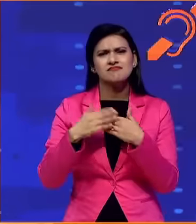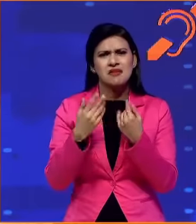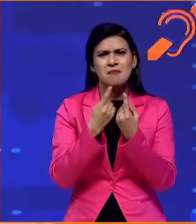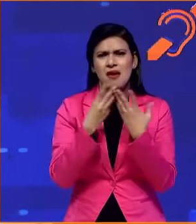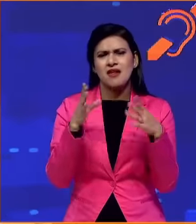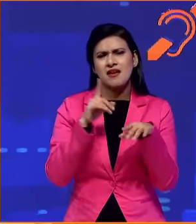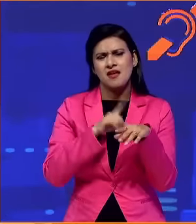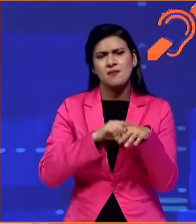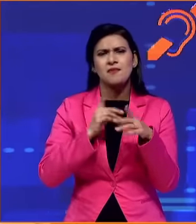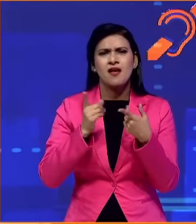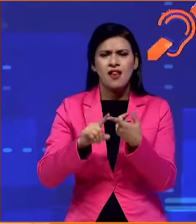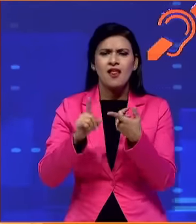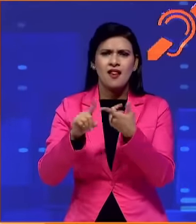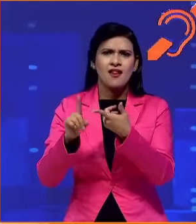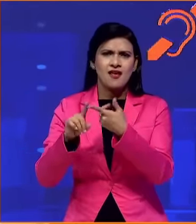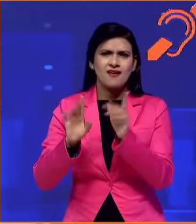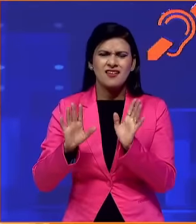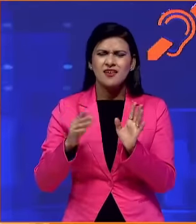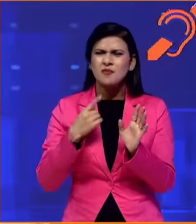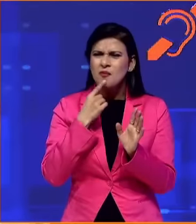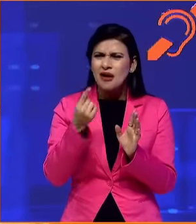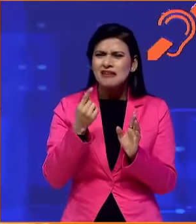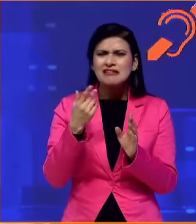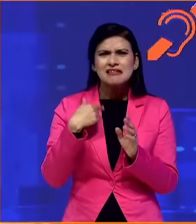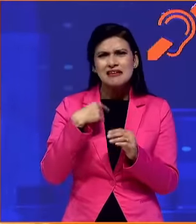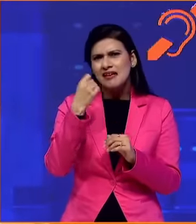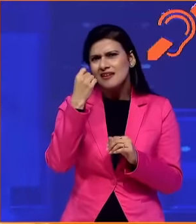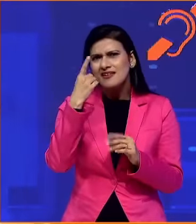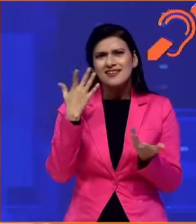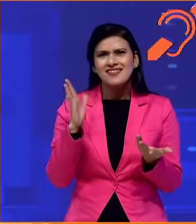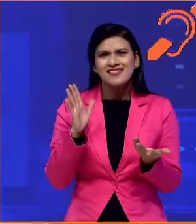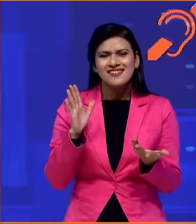बात अजीबलगीक्योंकिवहसीटउनकीथी ...